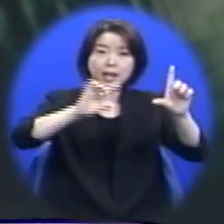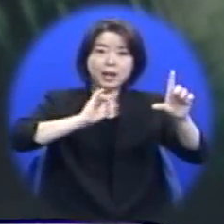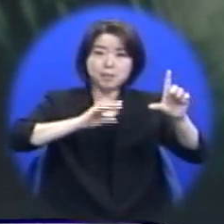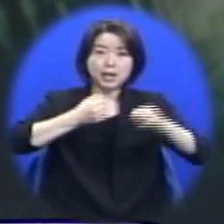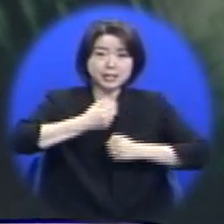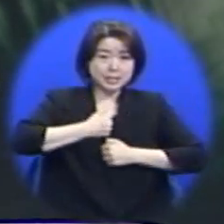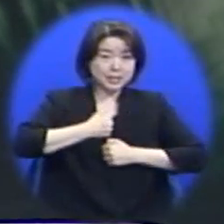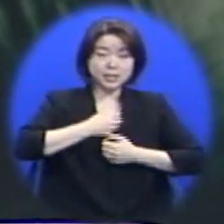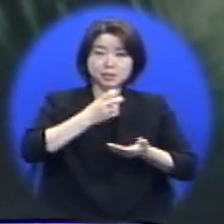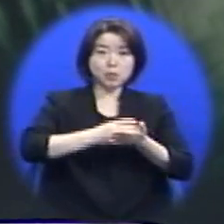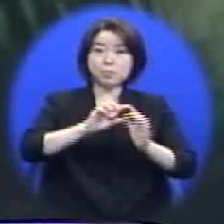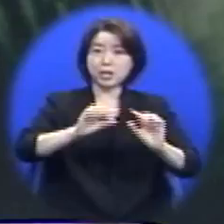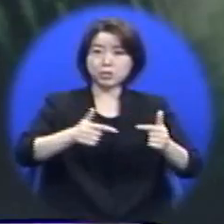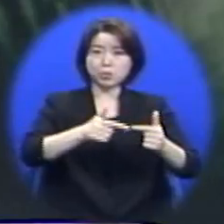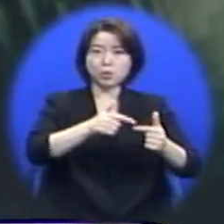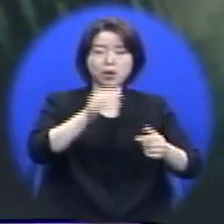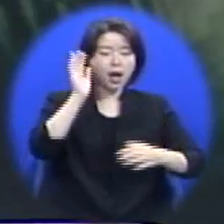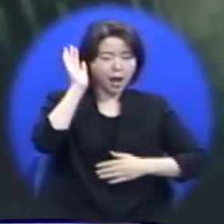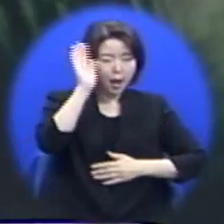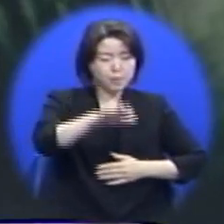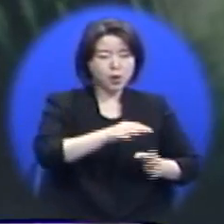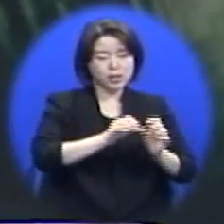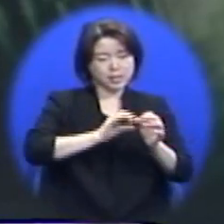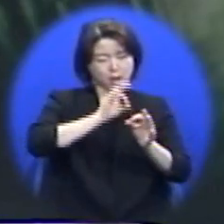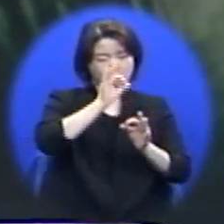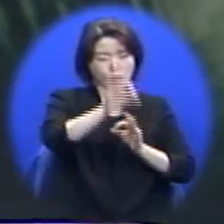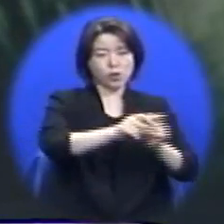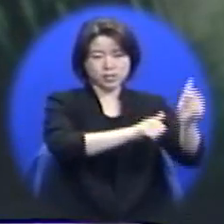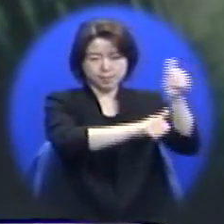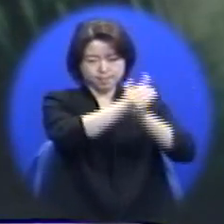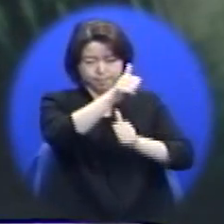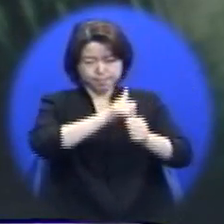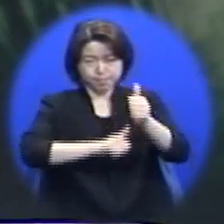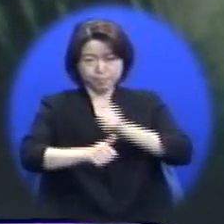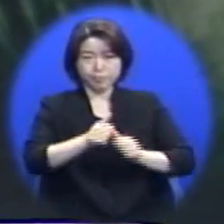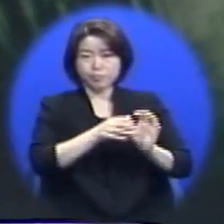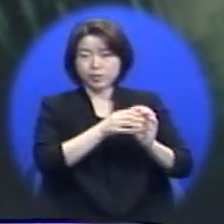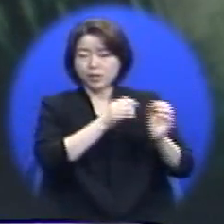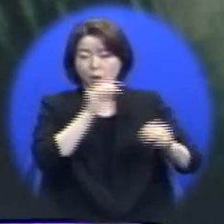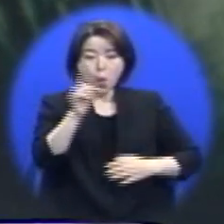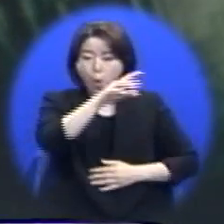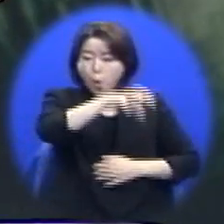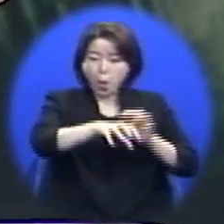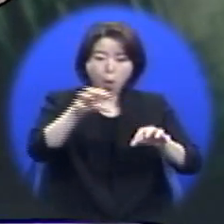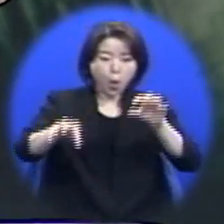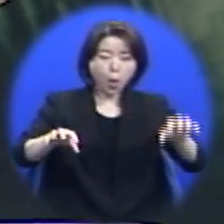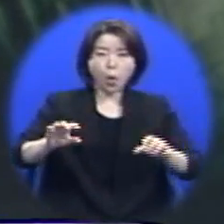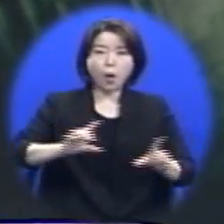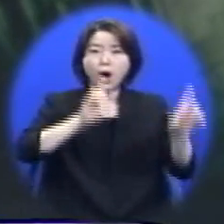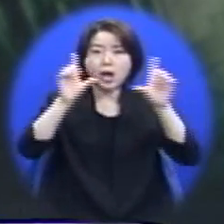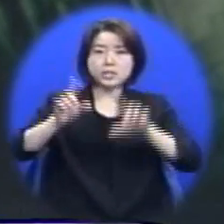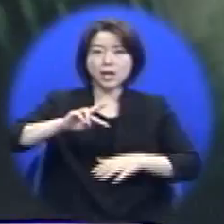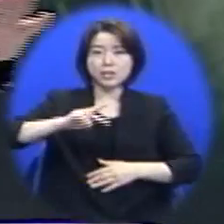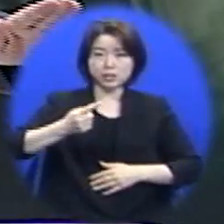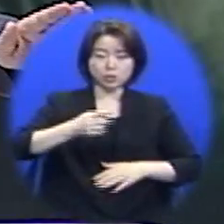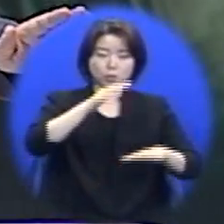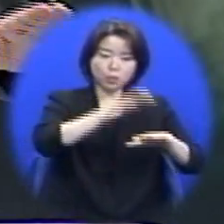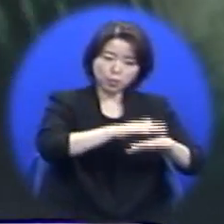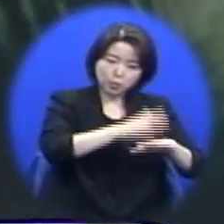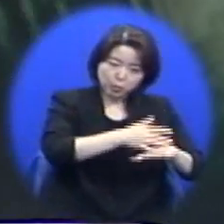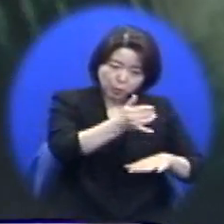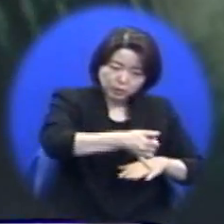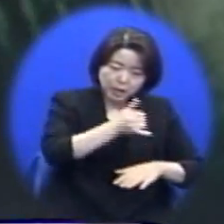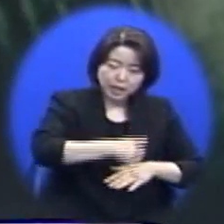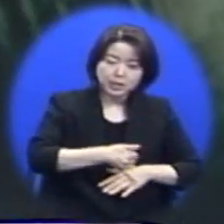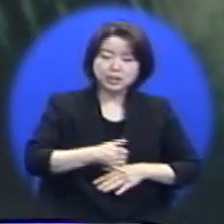아니고 대대로 앞으로 영원히 이스라엘 백성들이 어디 가서 살든지 그들이 뭐 농사를